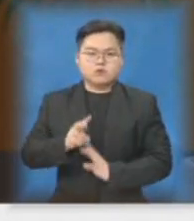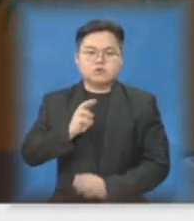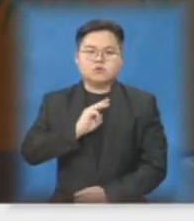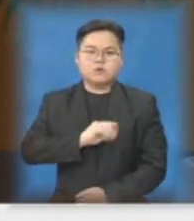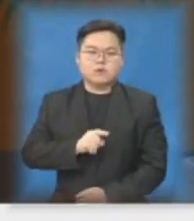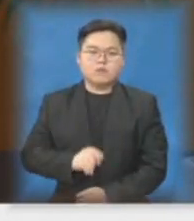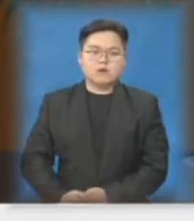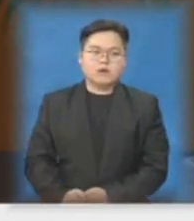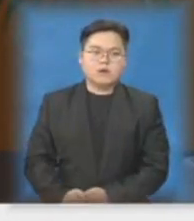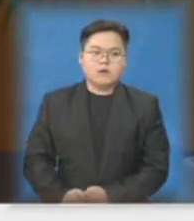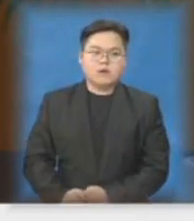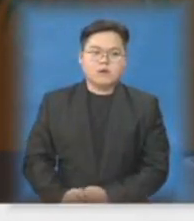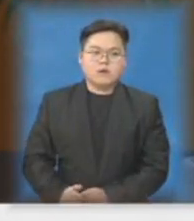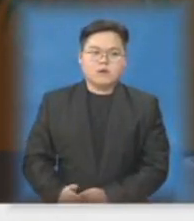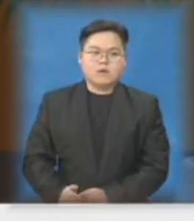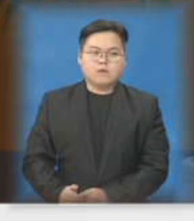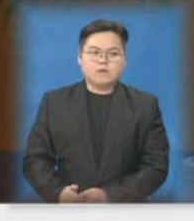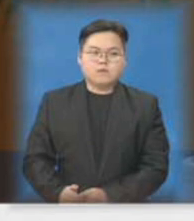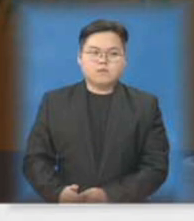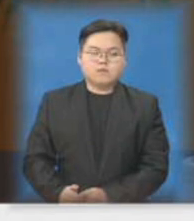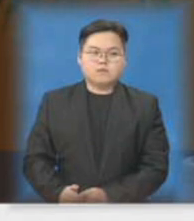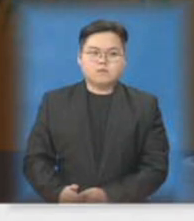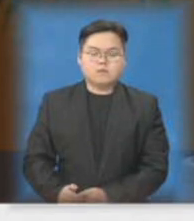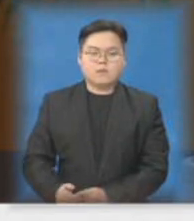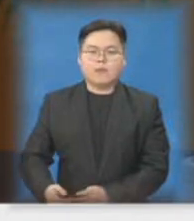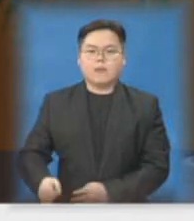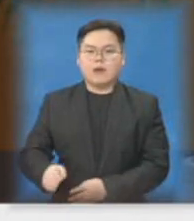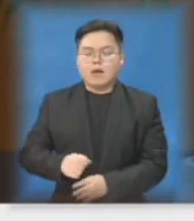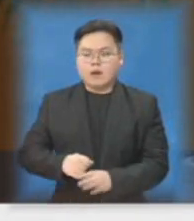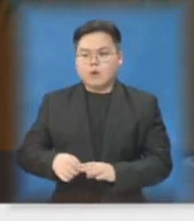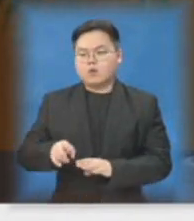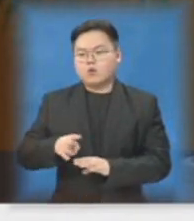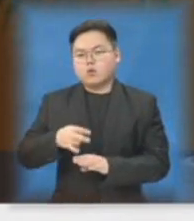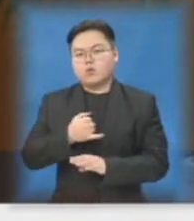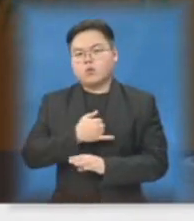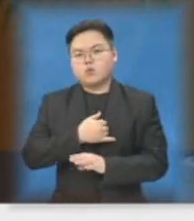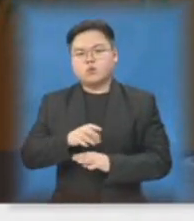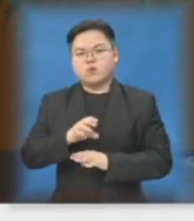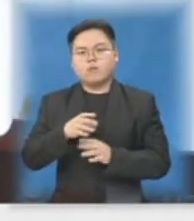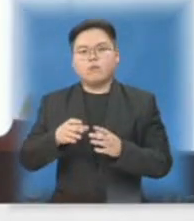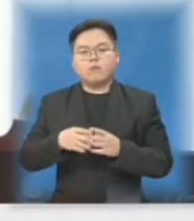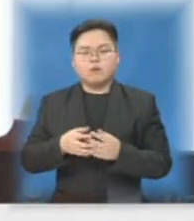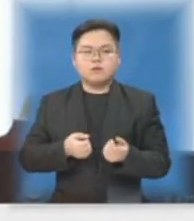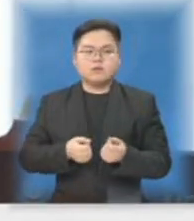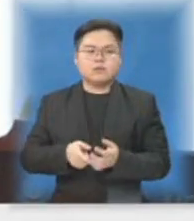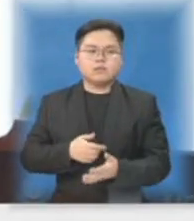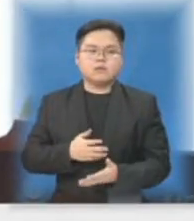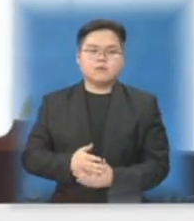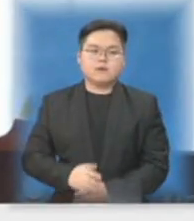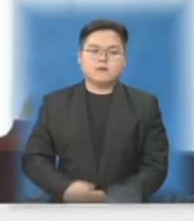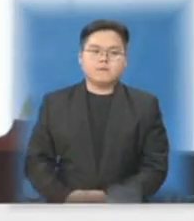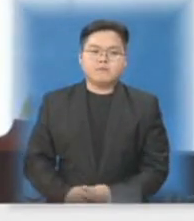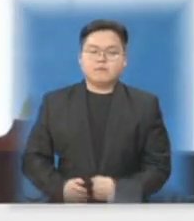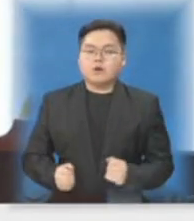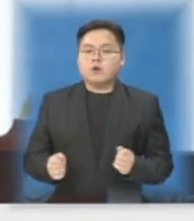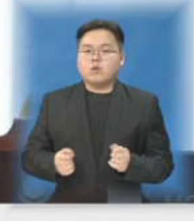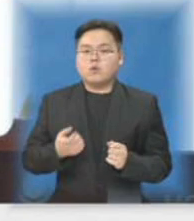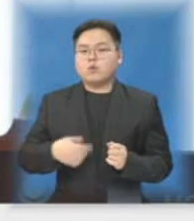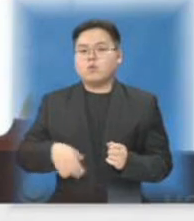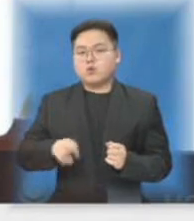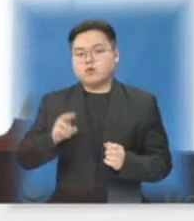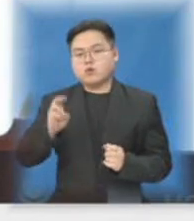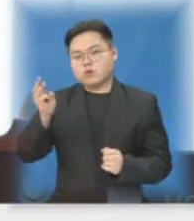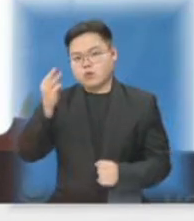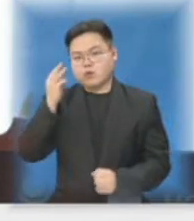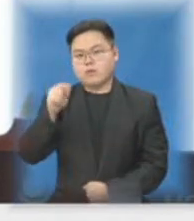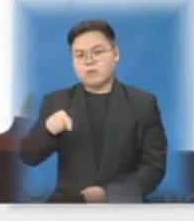Амин гол нутгийн өдрөлтөд бол сум багтаа одоо зохион байгуулалт зохицуулалтын масаа хэрэгтэй. Өвөлжилт хүндрэх нь нэгэнт тодорхой